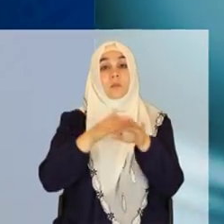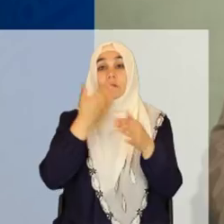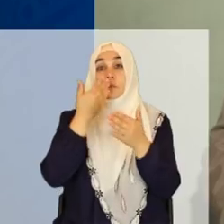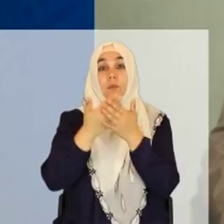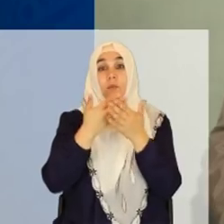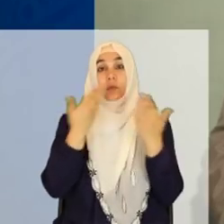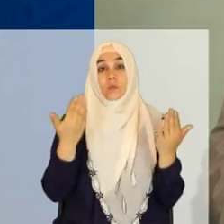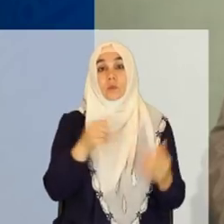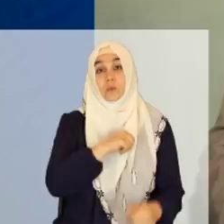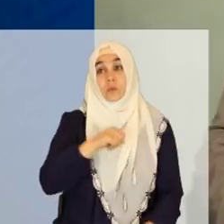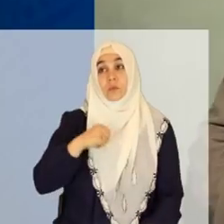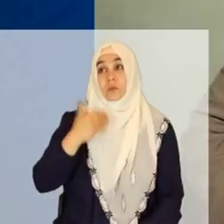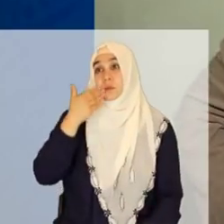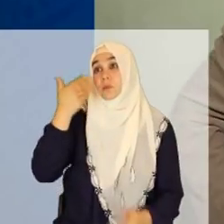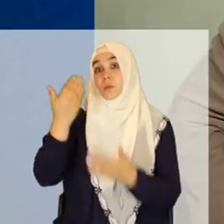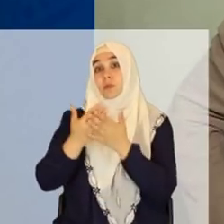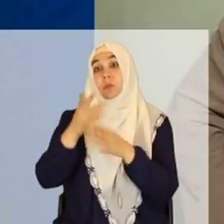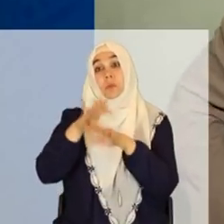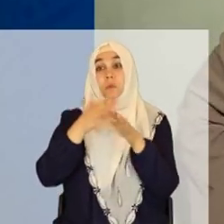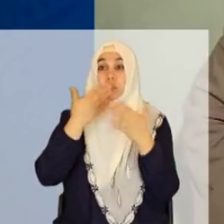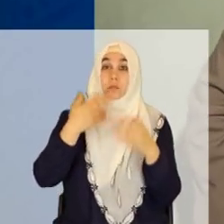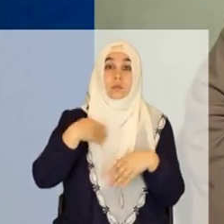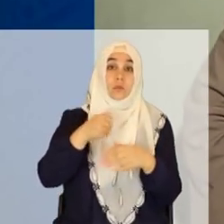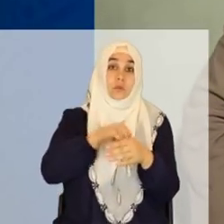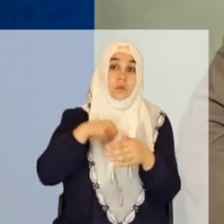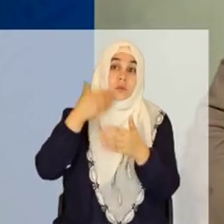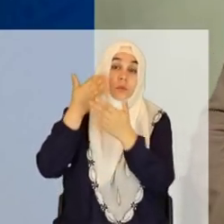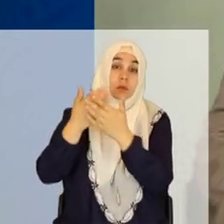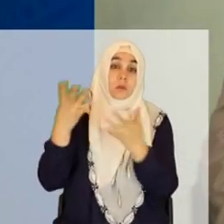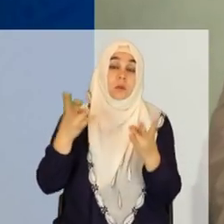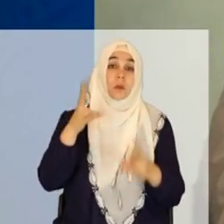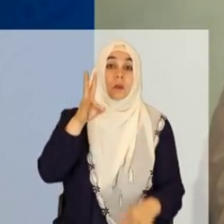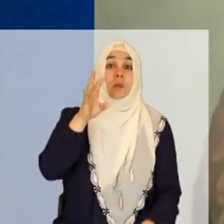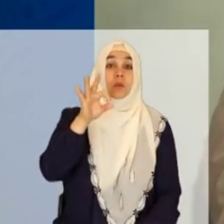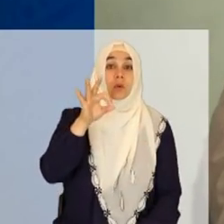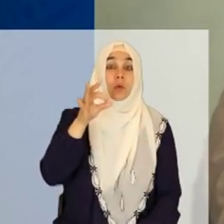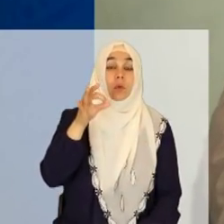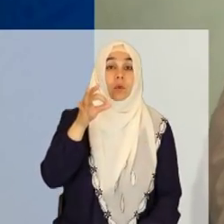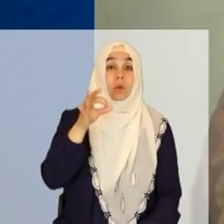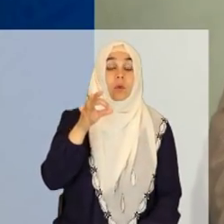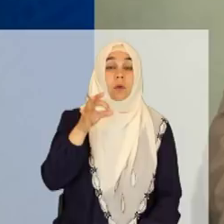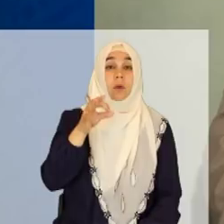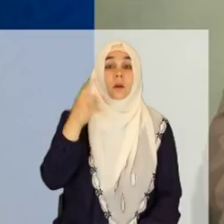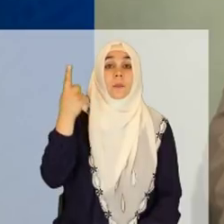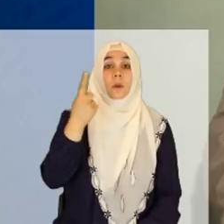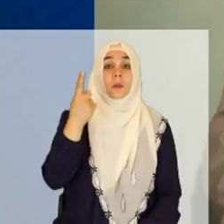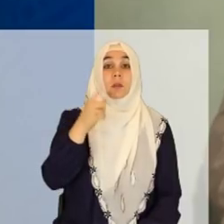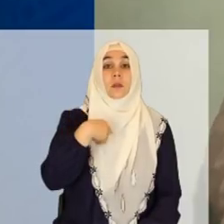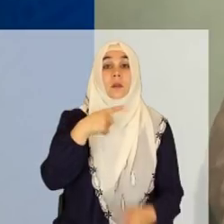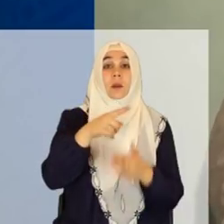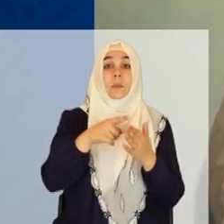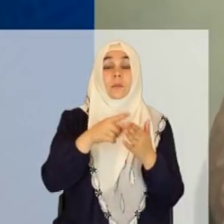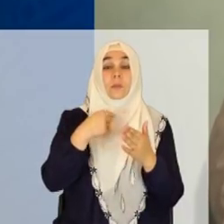so'ramayapti? Xo'p, uni o'zidan so'rash kerak, nimaga so'ramayapsan deb. Lekin birinchi o'sha